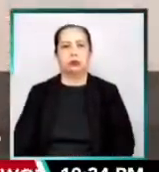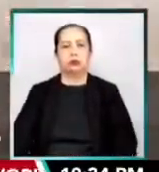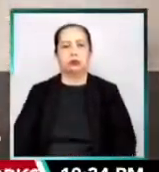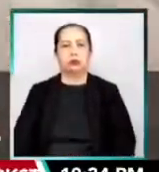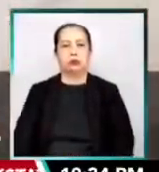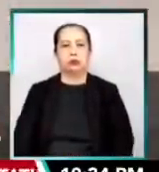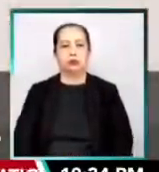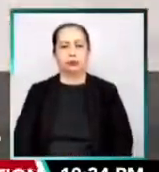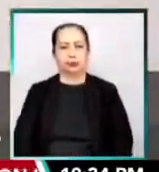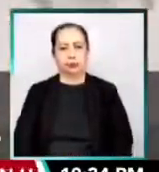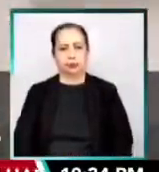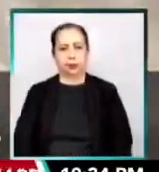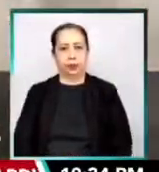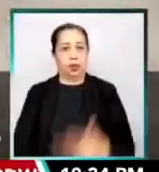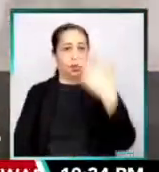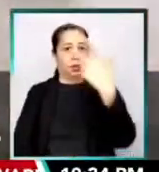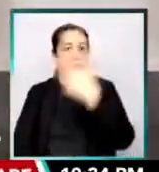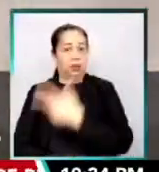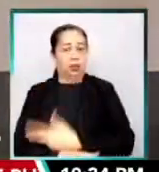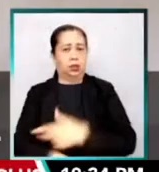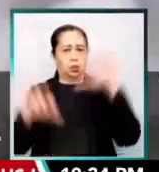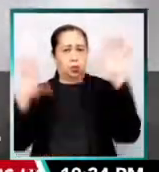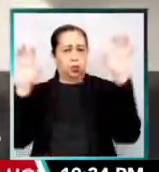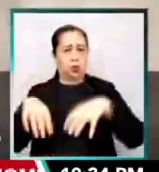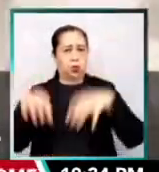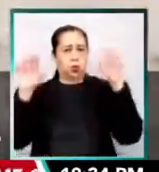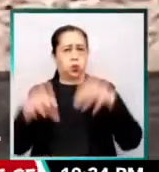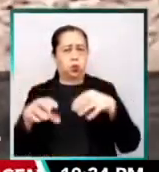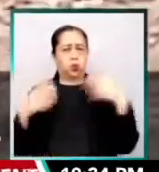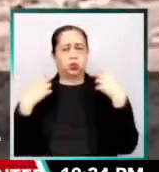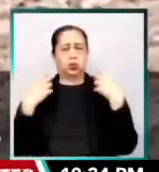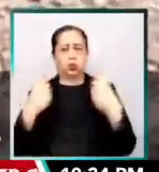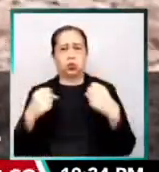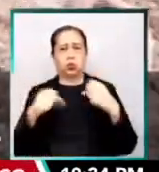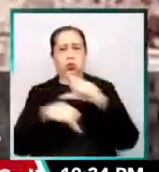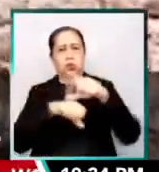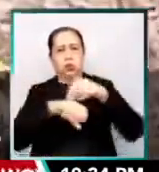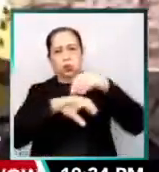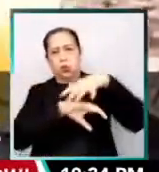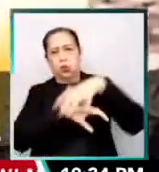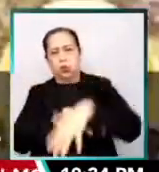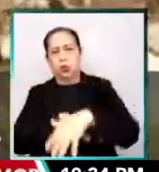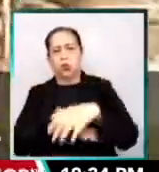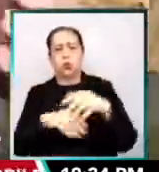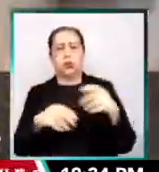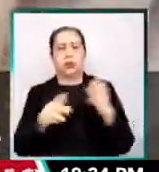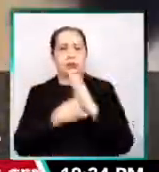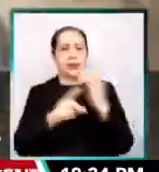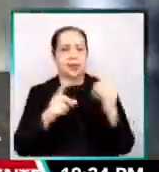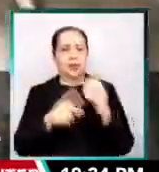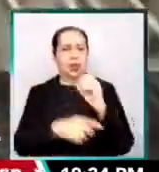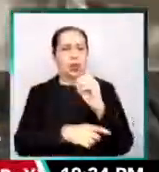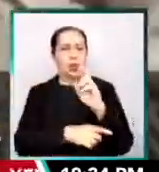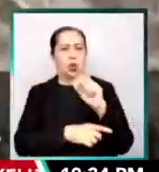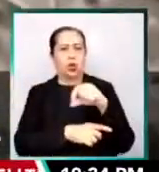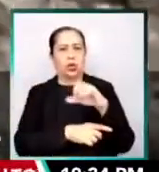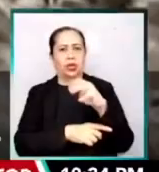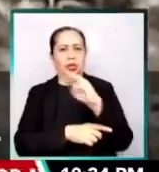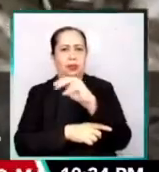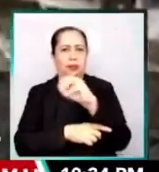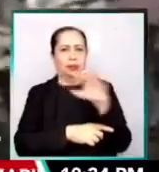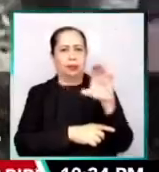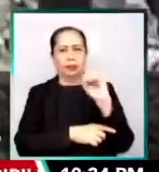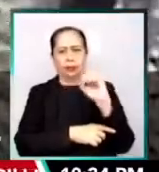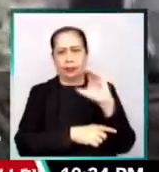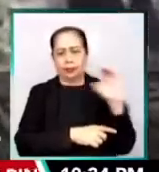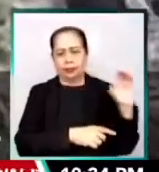Ang 3 araw na pag-ulan, nagdulot ng matinding landslide sa barangay Mialen sa Oroqueta, Misamis Occidental. Bukod